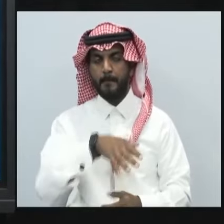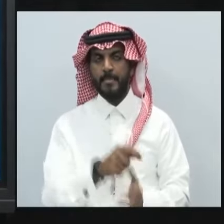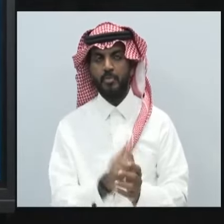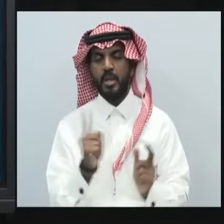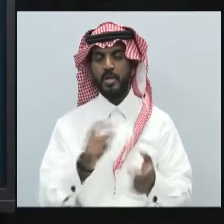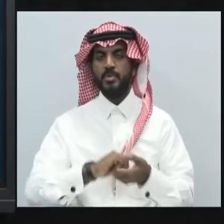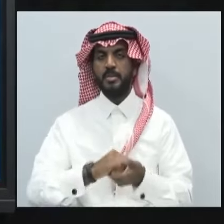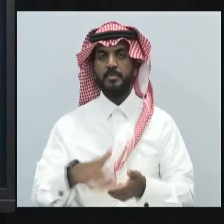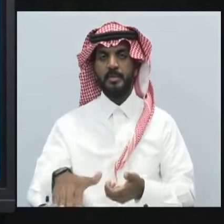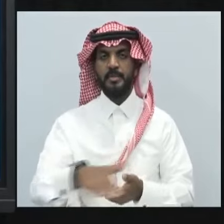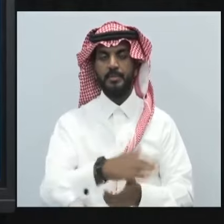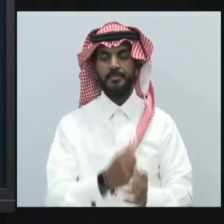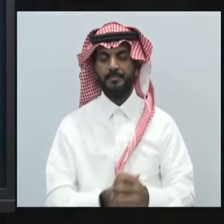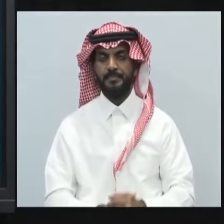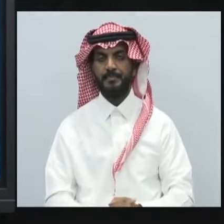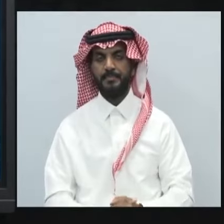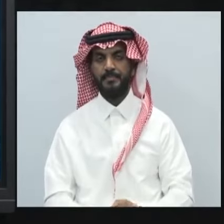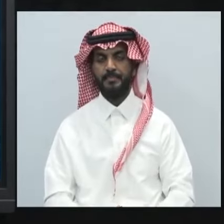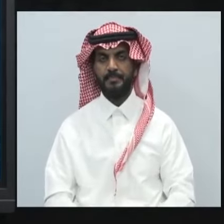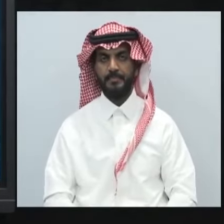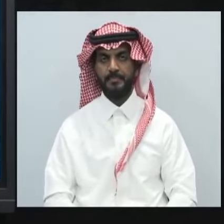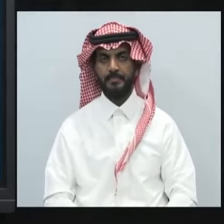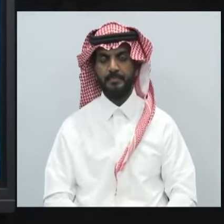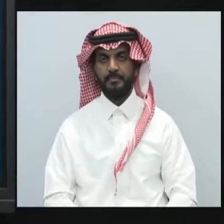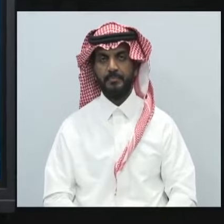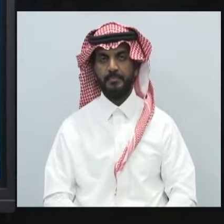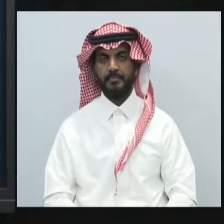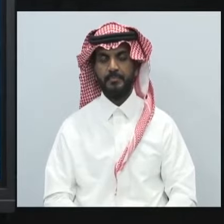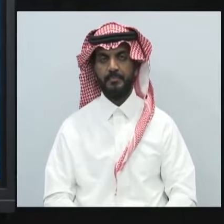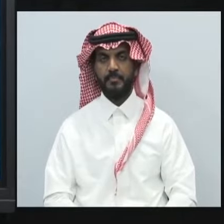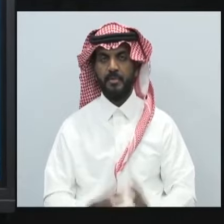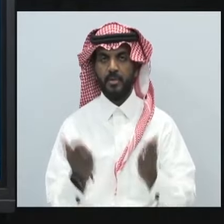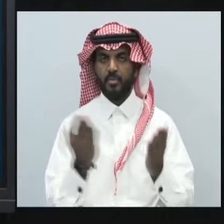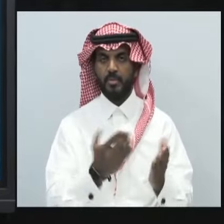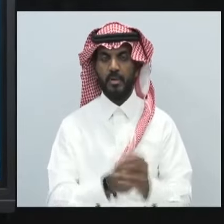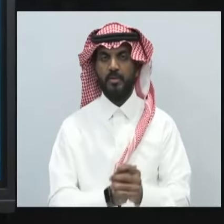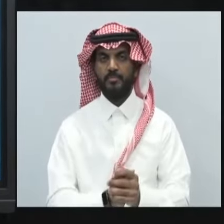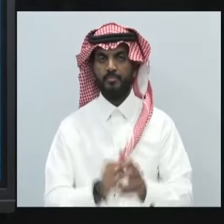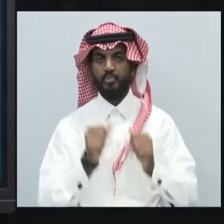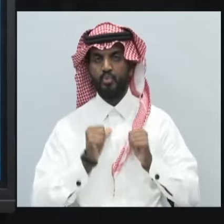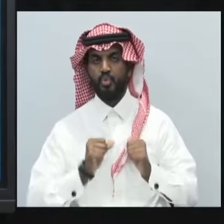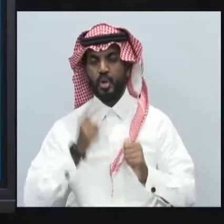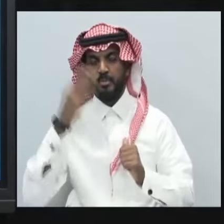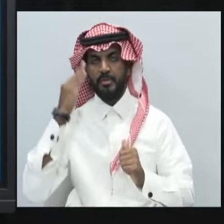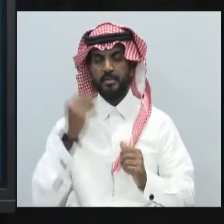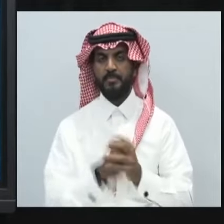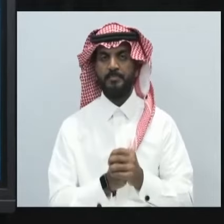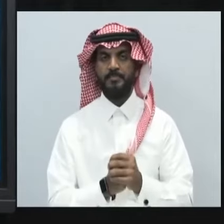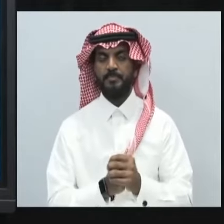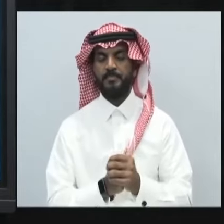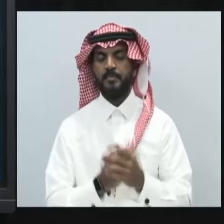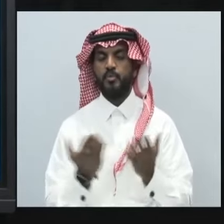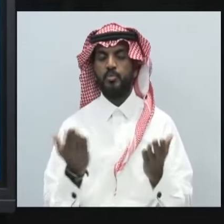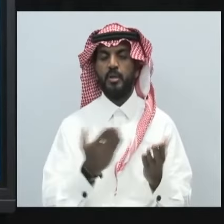اله وصحبه افضل الصلاه واتم التسليم حياكم الله طلابنا وطالباتنا حياكم الله